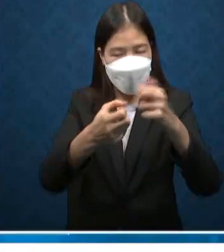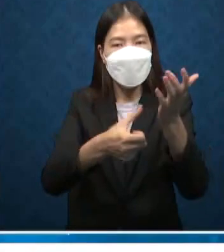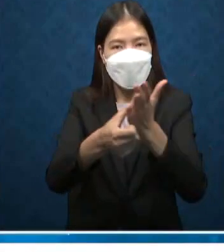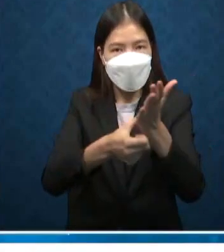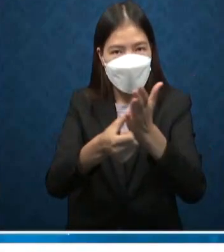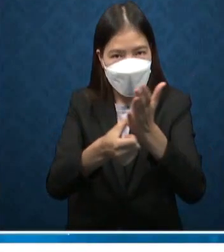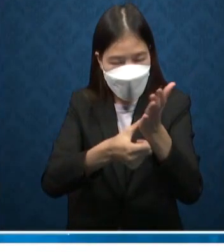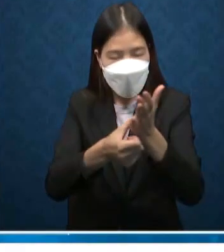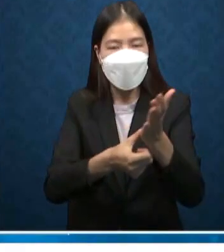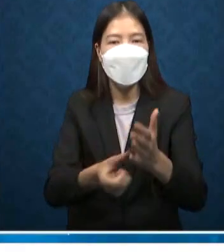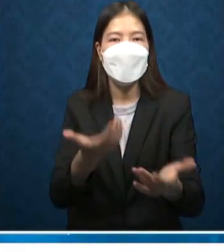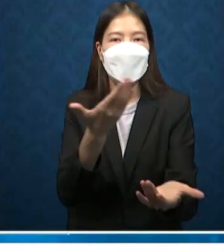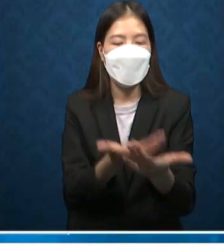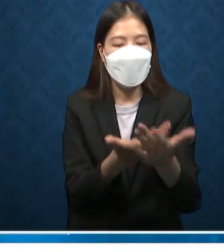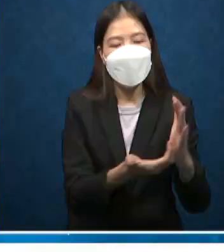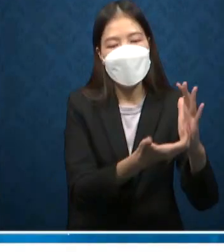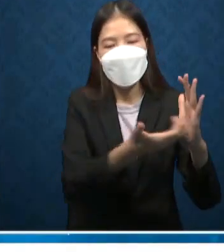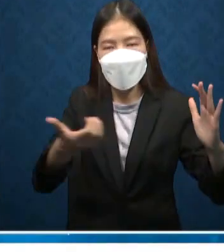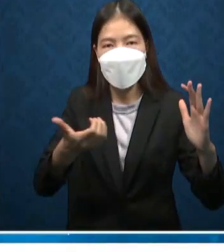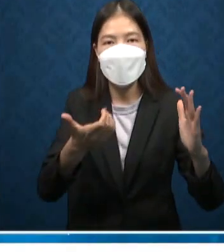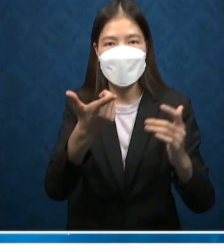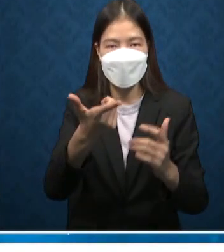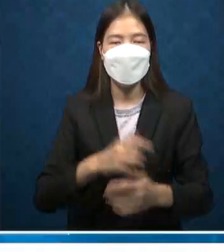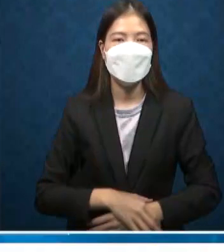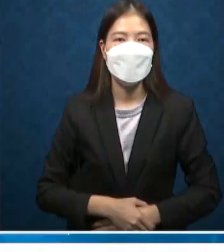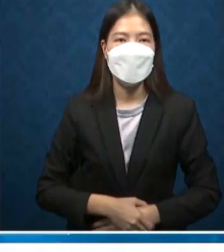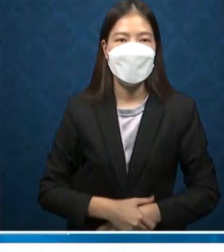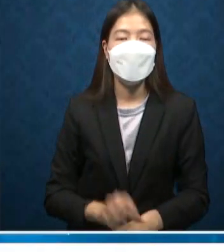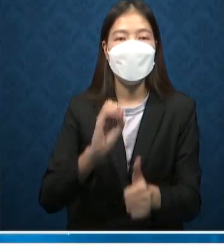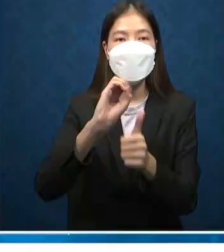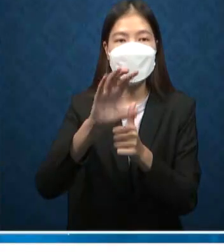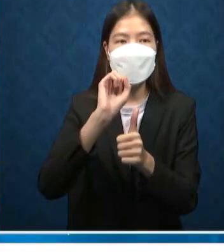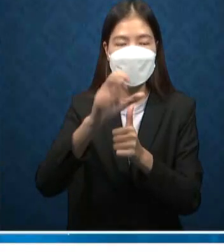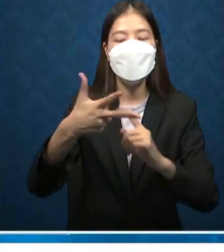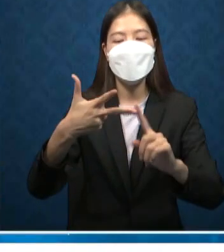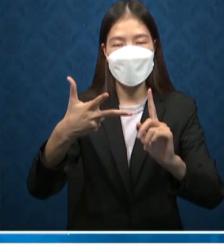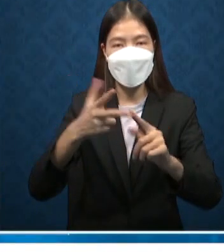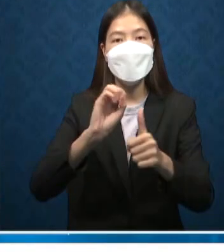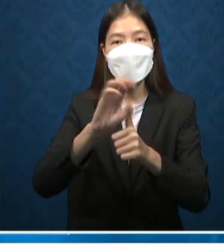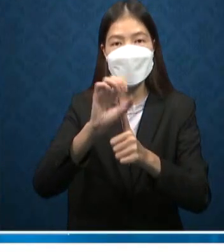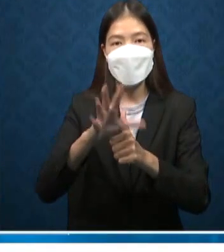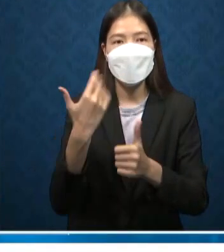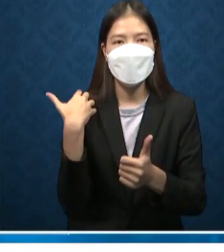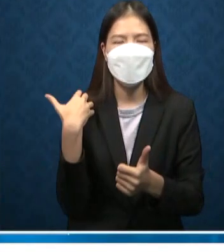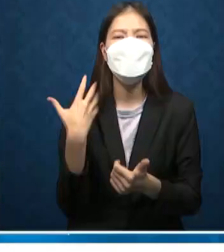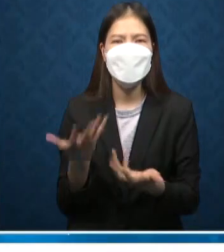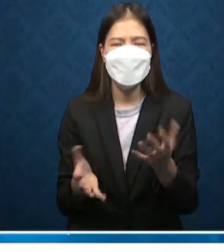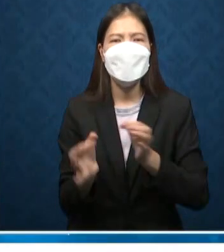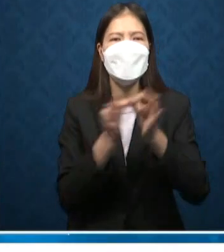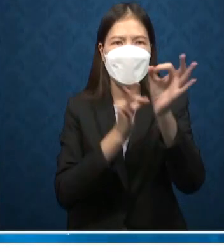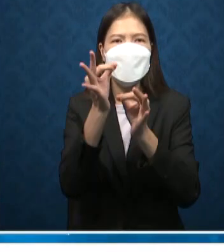งคลังนะครับจึงมีข้อเสนอแนะในเรื่องนี้เราได้เสนอแนะในหลายเวทีแล้วรว